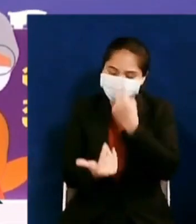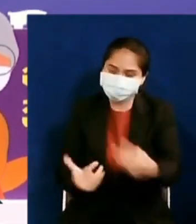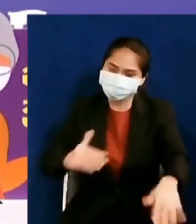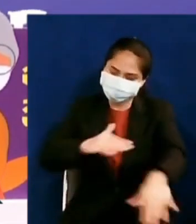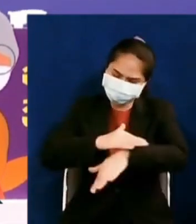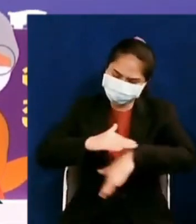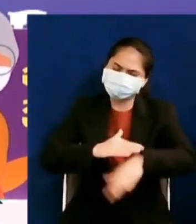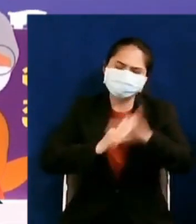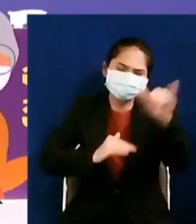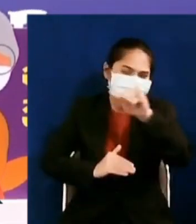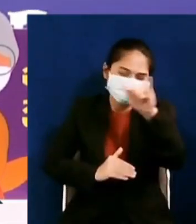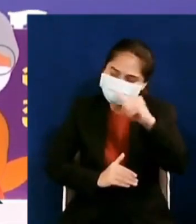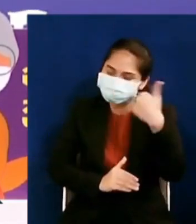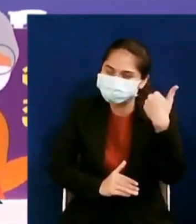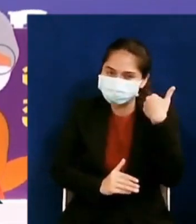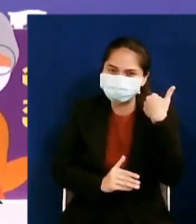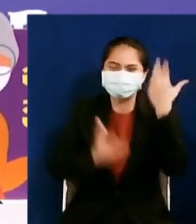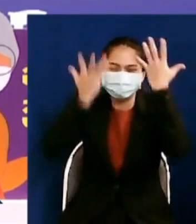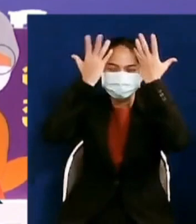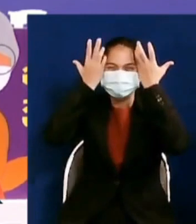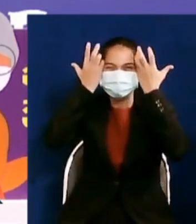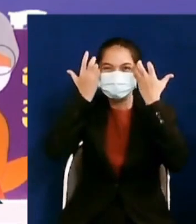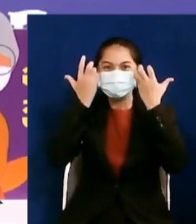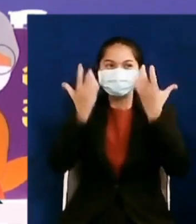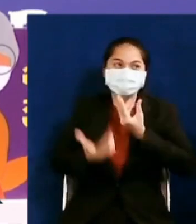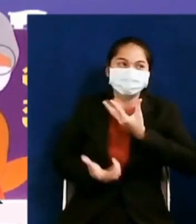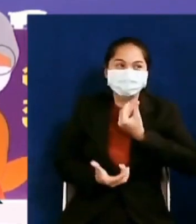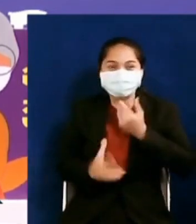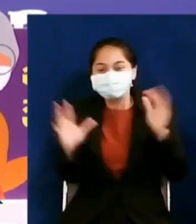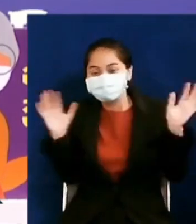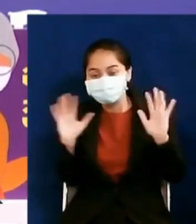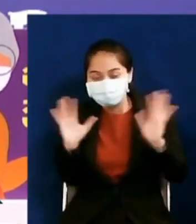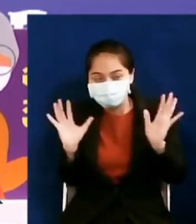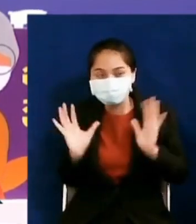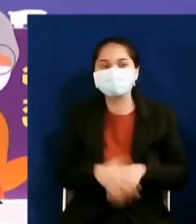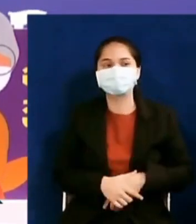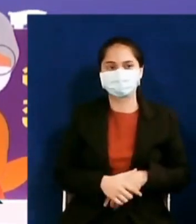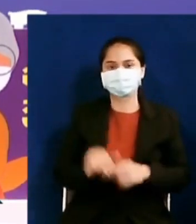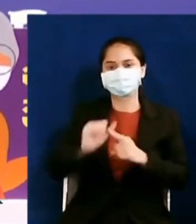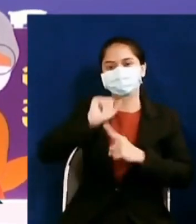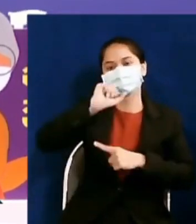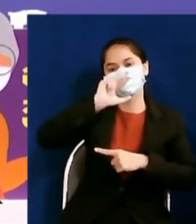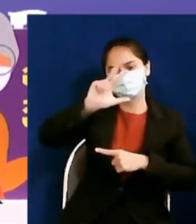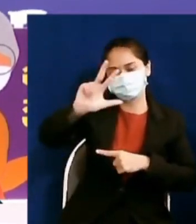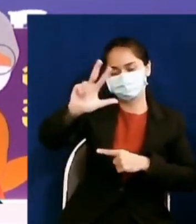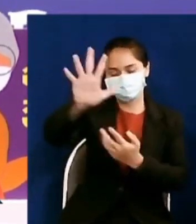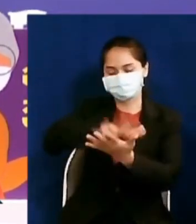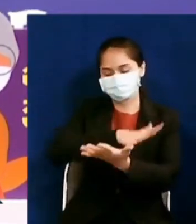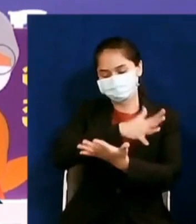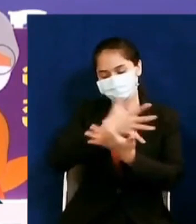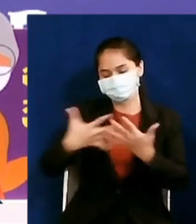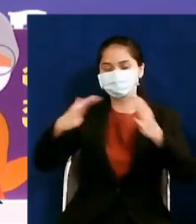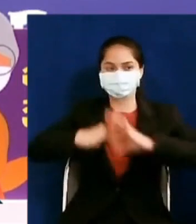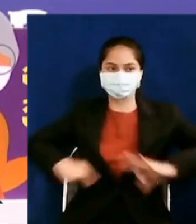104ยี่ห้อ2ยี่ห้อตรวจเฉพาะ N กับ S ถ้ามีการกลายพันธุ์แล้วเนี่ยมีพันธุกรรมบางตำแหน่งบน N และ S ห